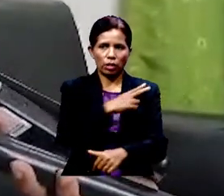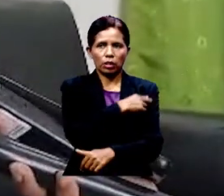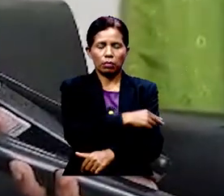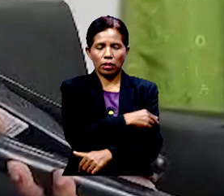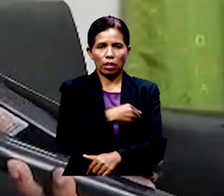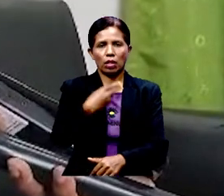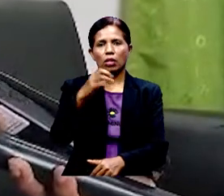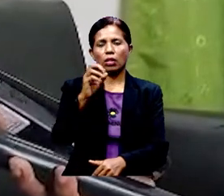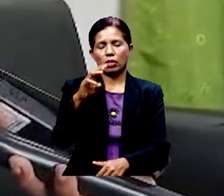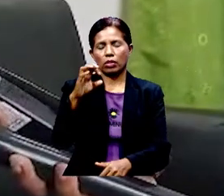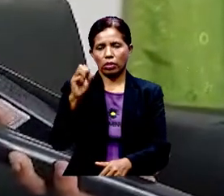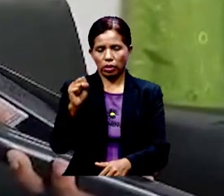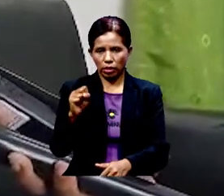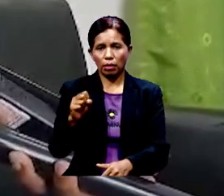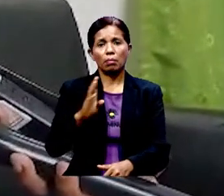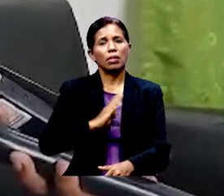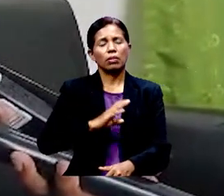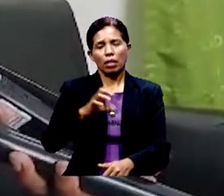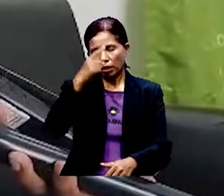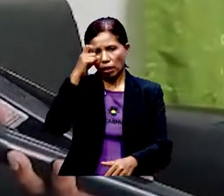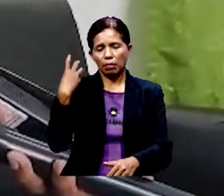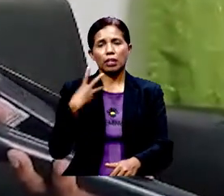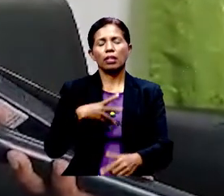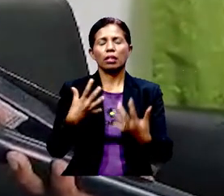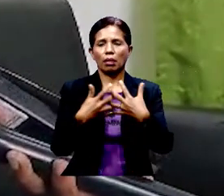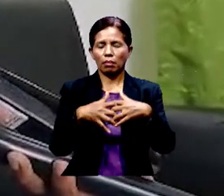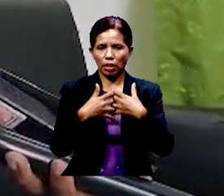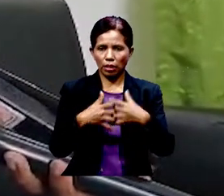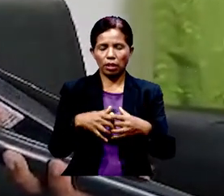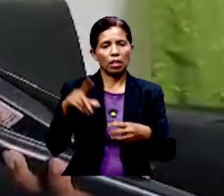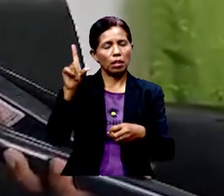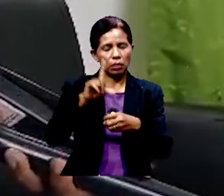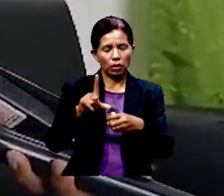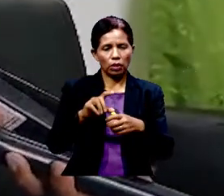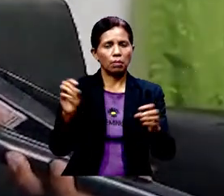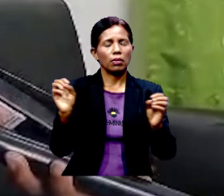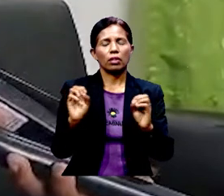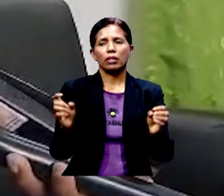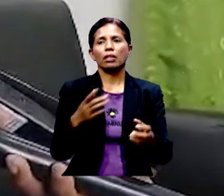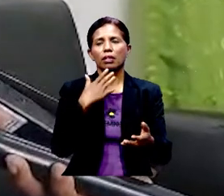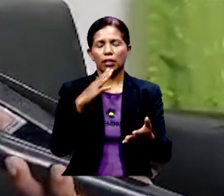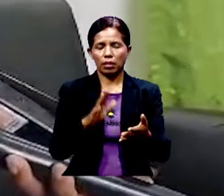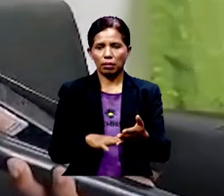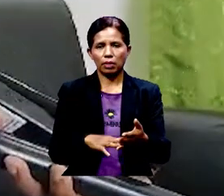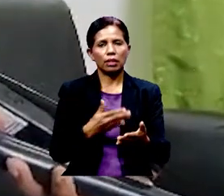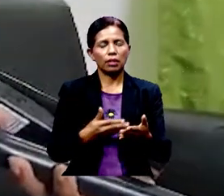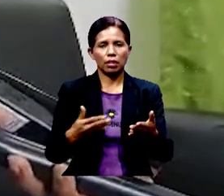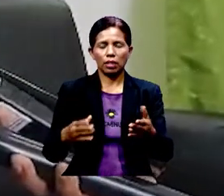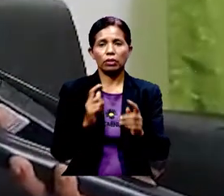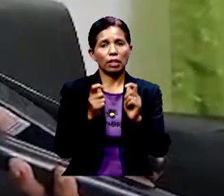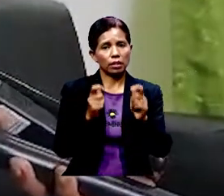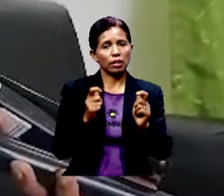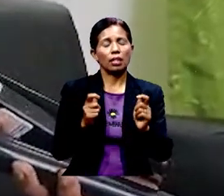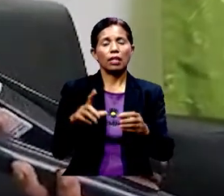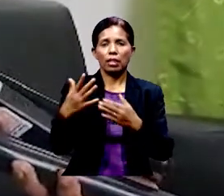ocau, tama iteni maquina, laos maquina maca la dia, mai be reagente maca la hija. Neba